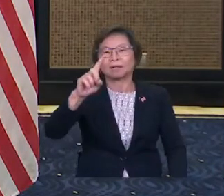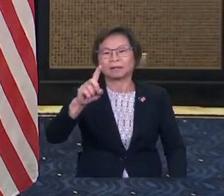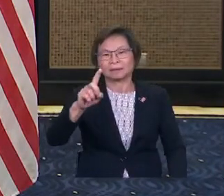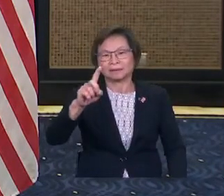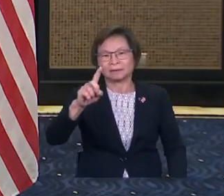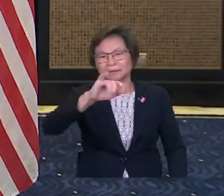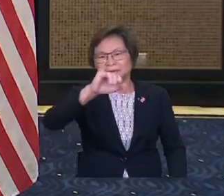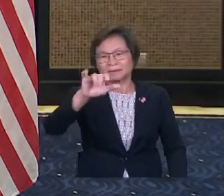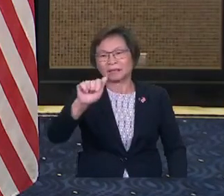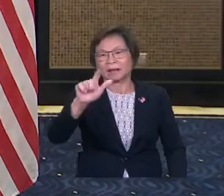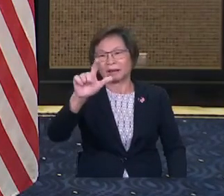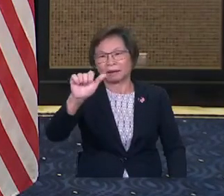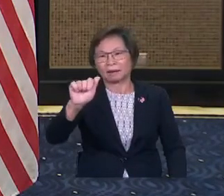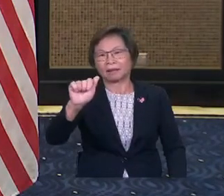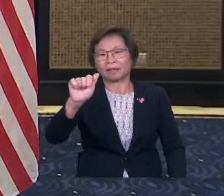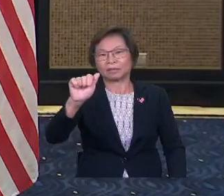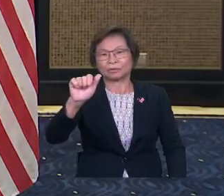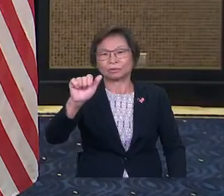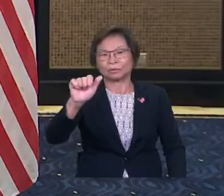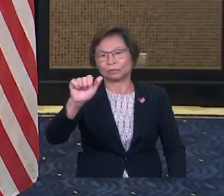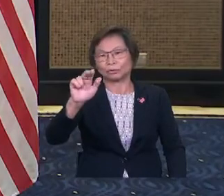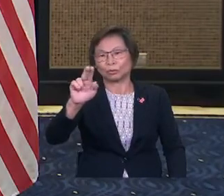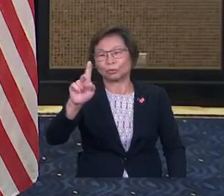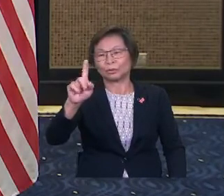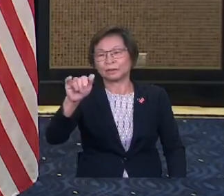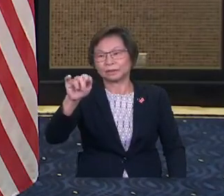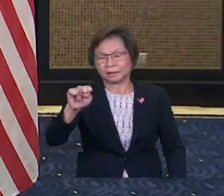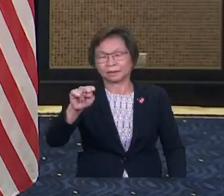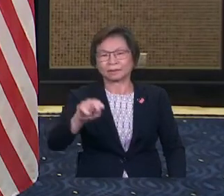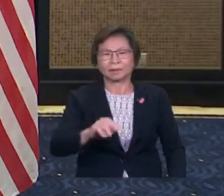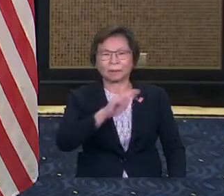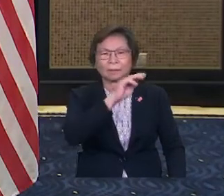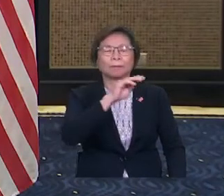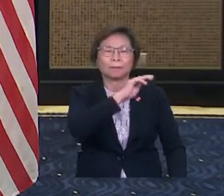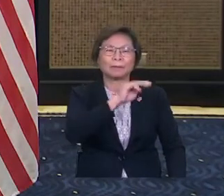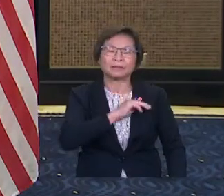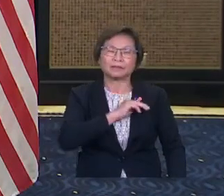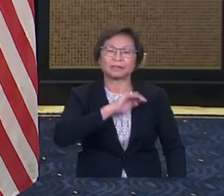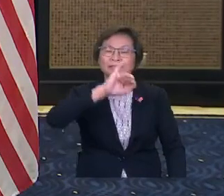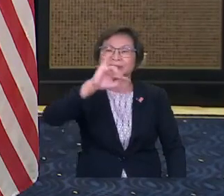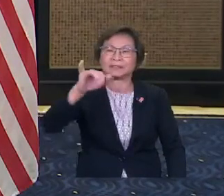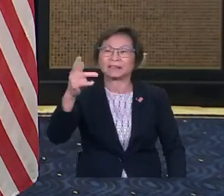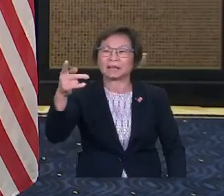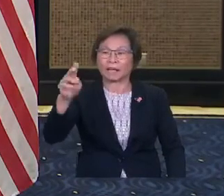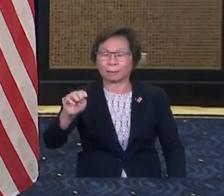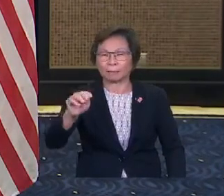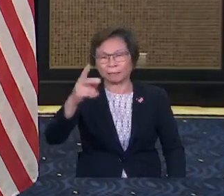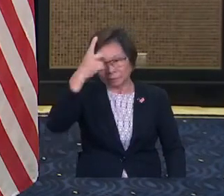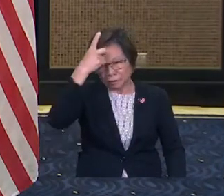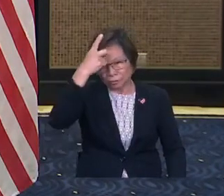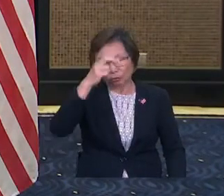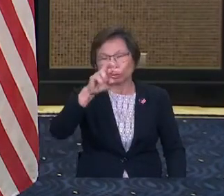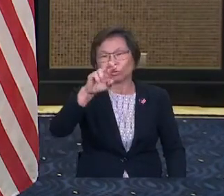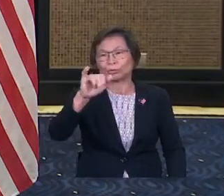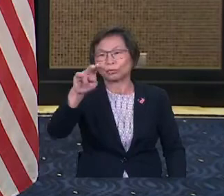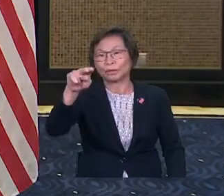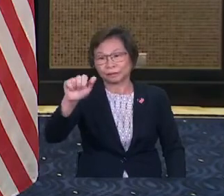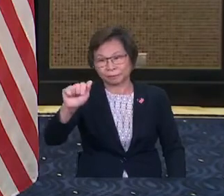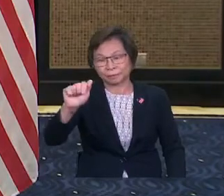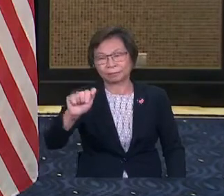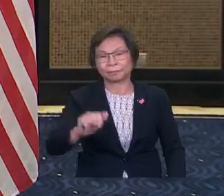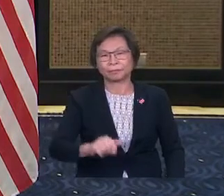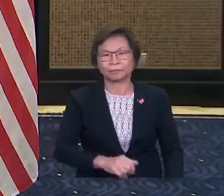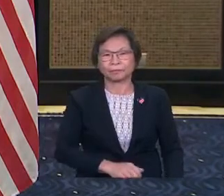alias menteri wanita keluarga dan masyarakat yang hormat Datuk Sri renabetik